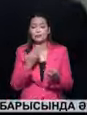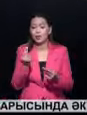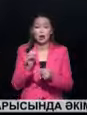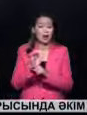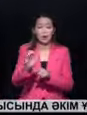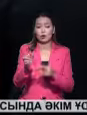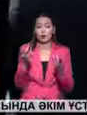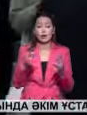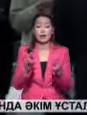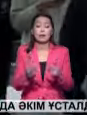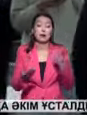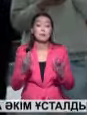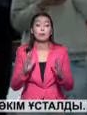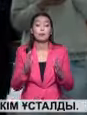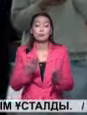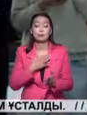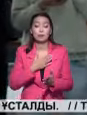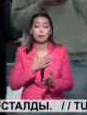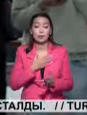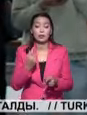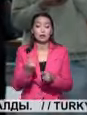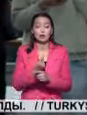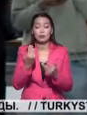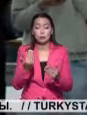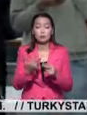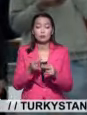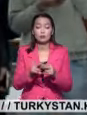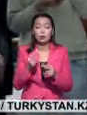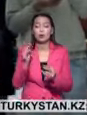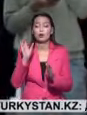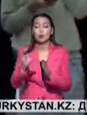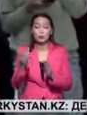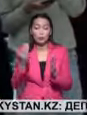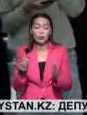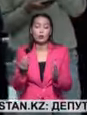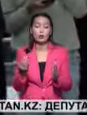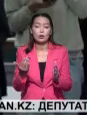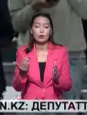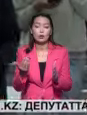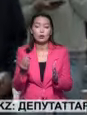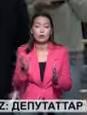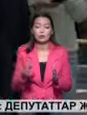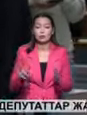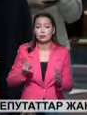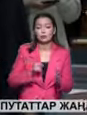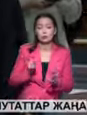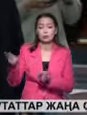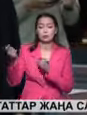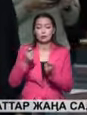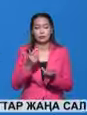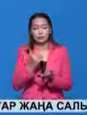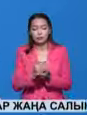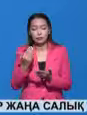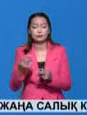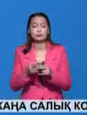шығар. Әйтпесе, мен қаражатымды немесе сіз қаражатыңыз салас, оны өткенде бол Украинадан шешіп алып деді, басқа елдерден шешіп